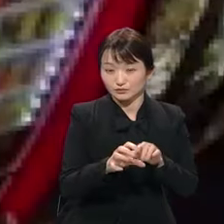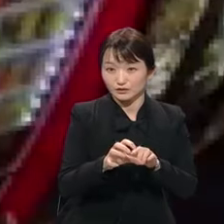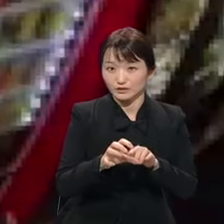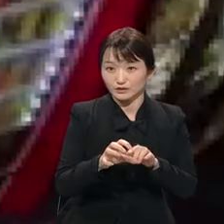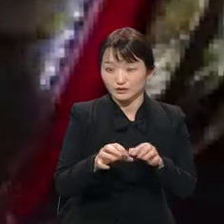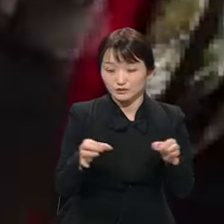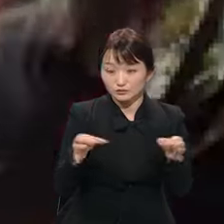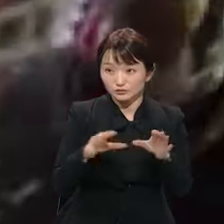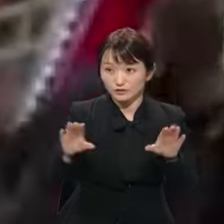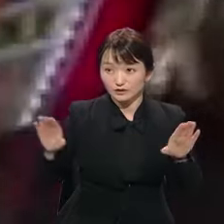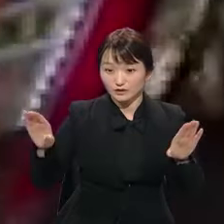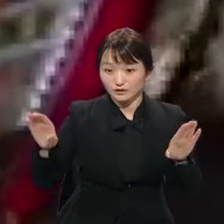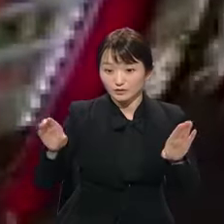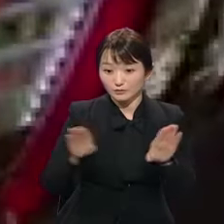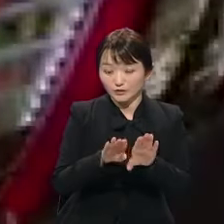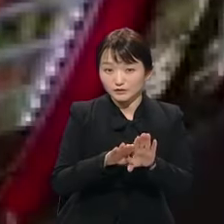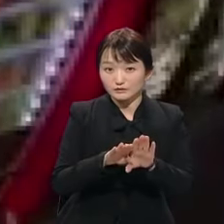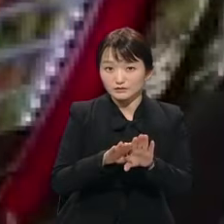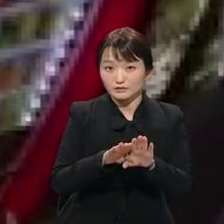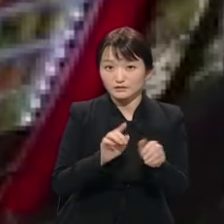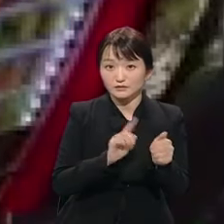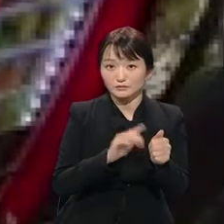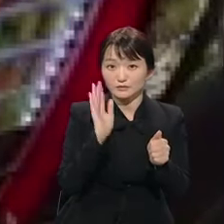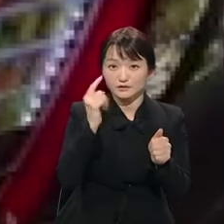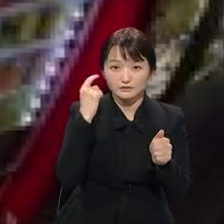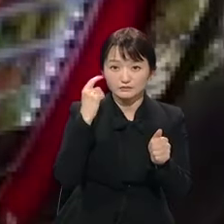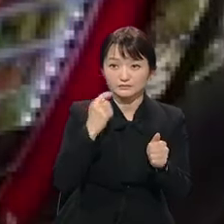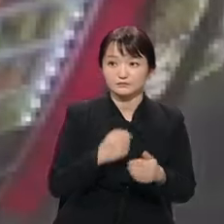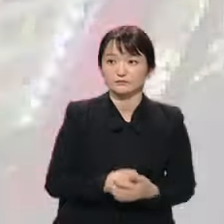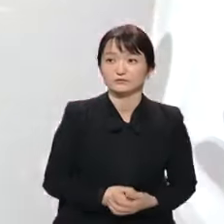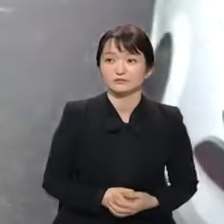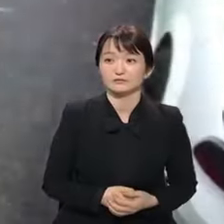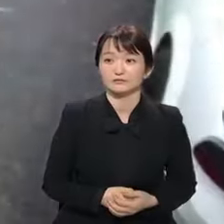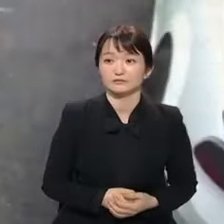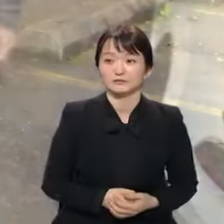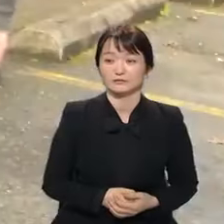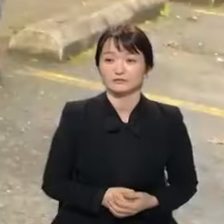차로 이것을 피한 남성의 이야기부터 듣고 오시죠.